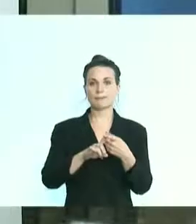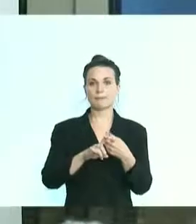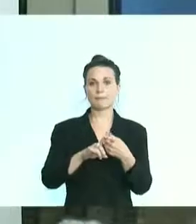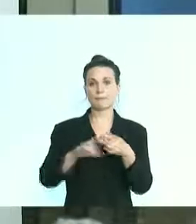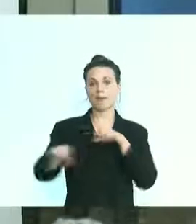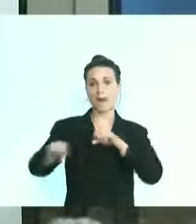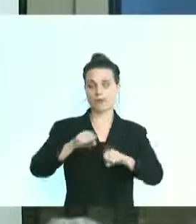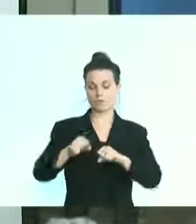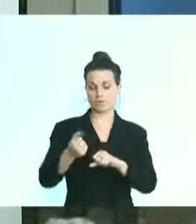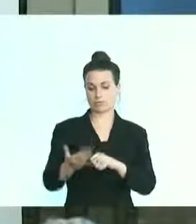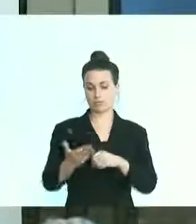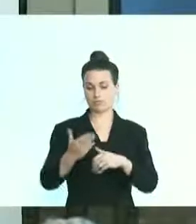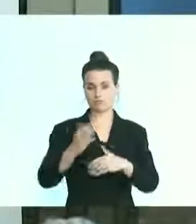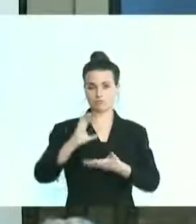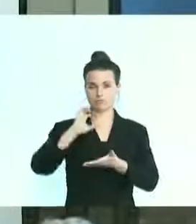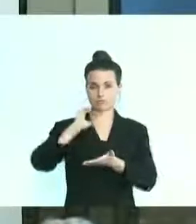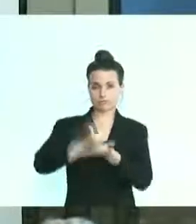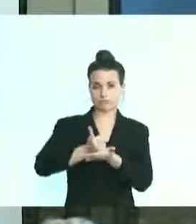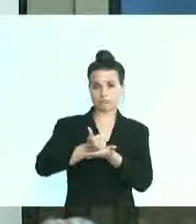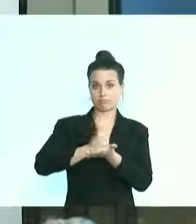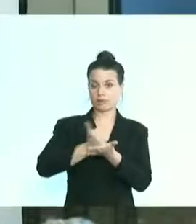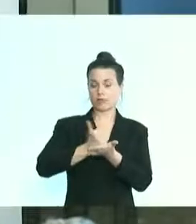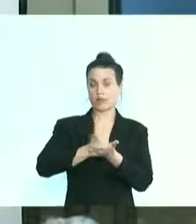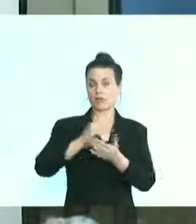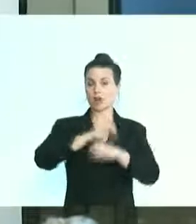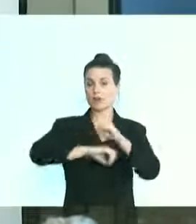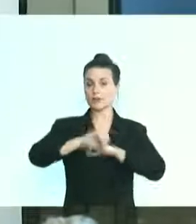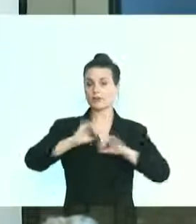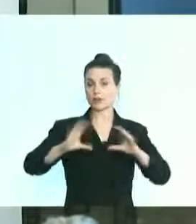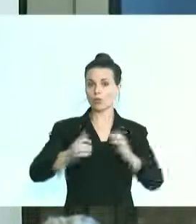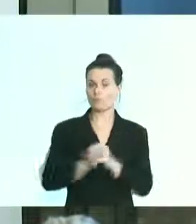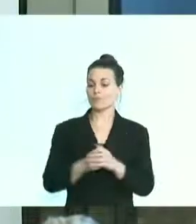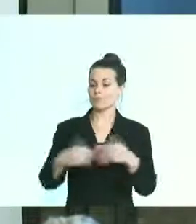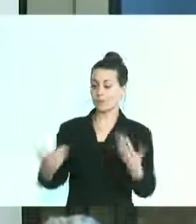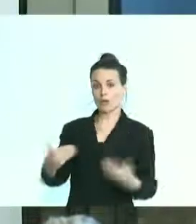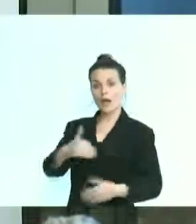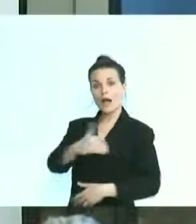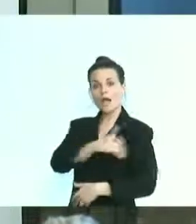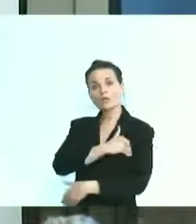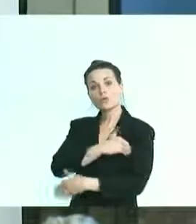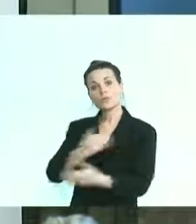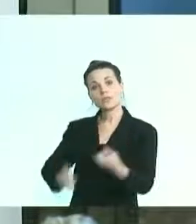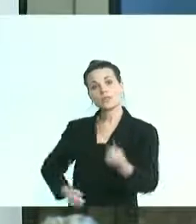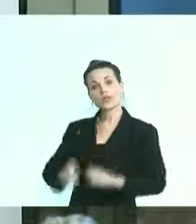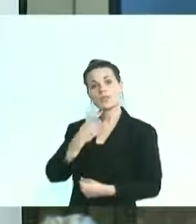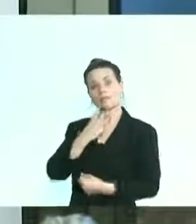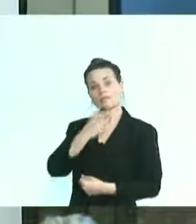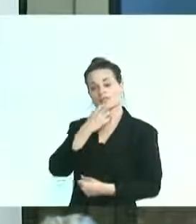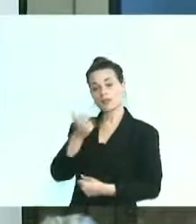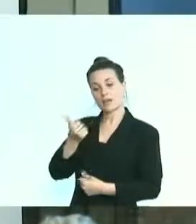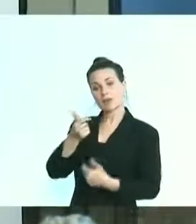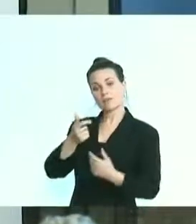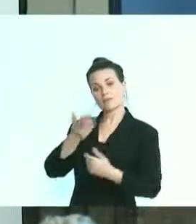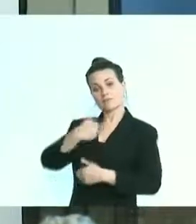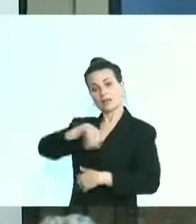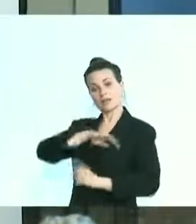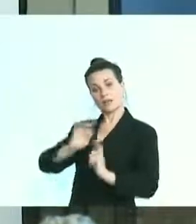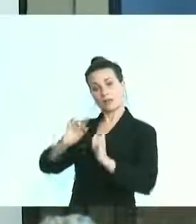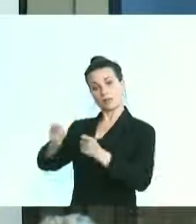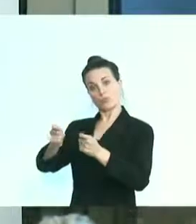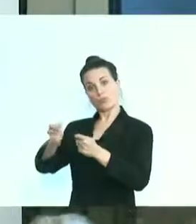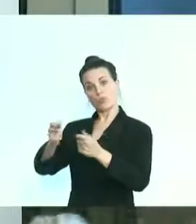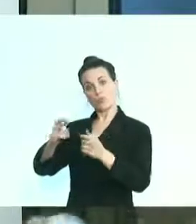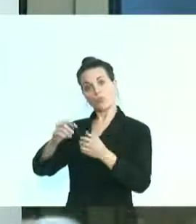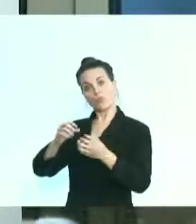action. Eh bien, c'est l'agence du service civique qui gère donc cette plateforme. Peut-être que vous laissez